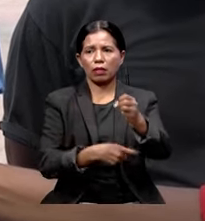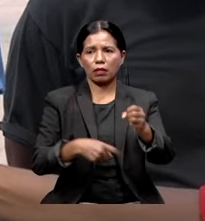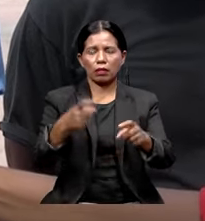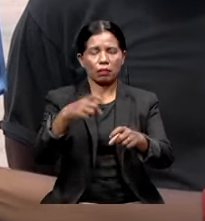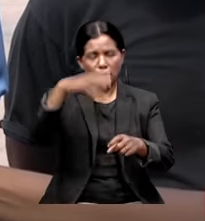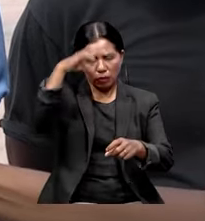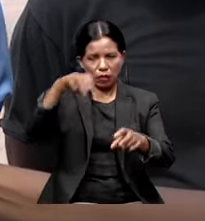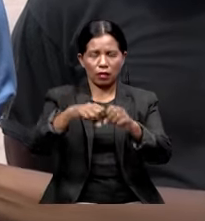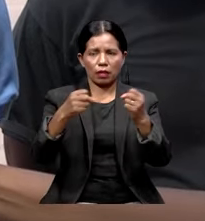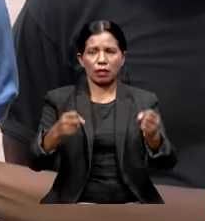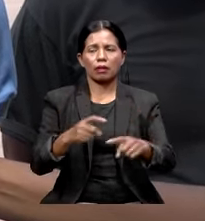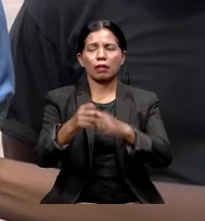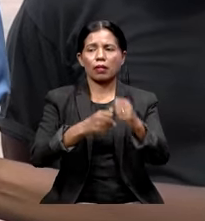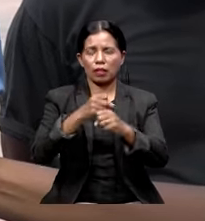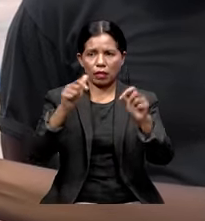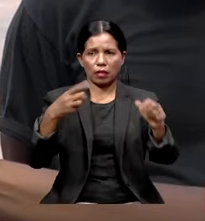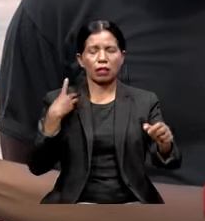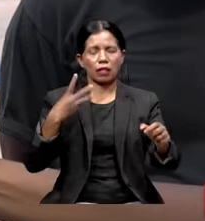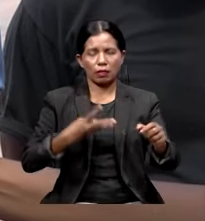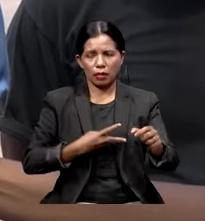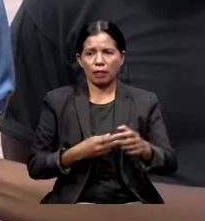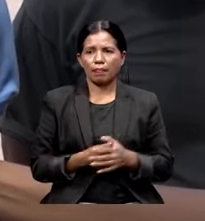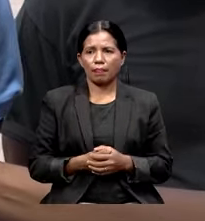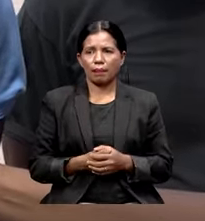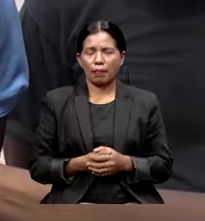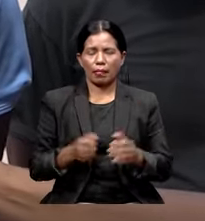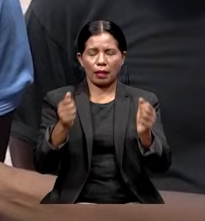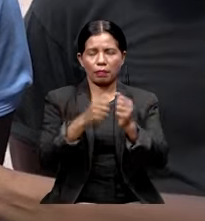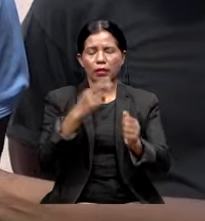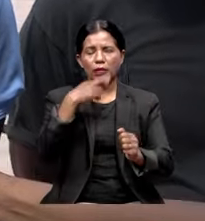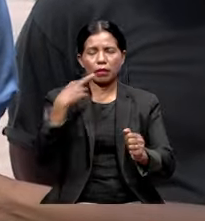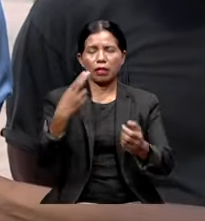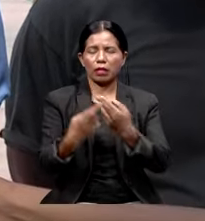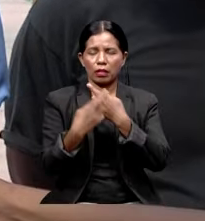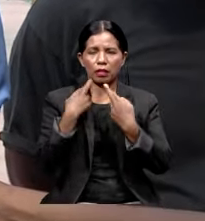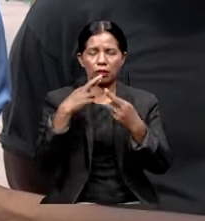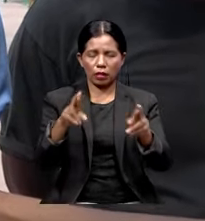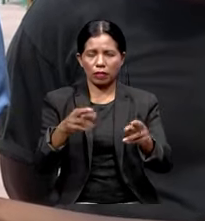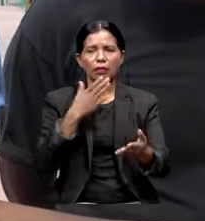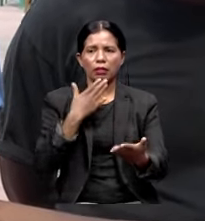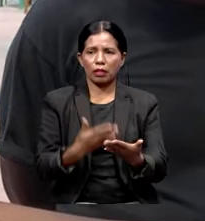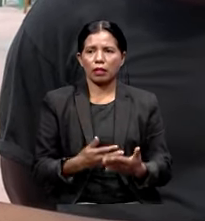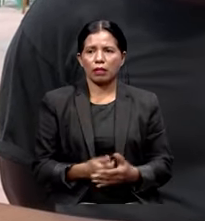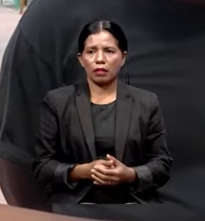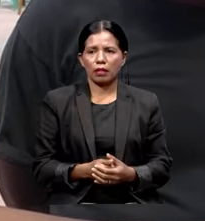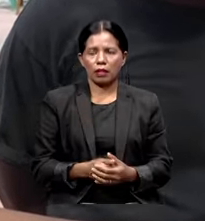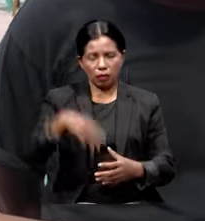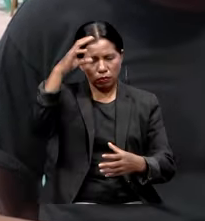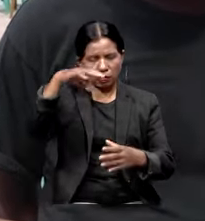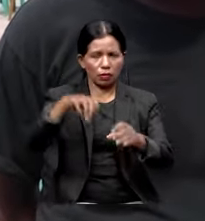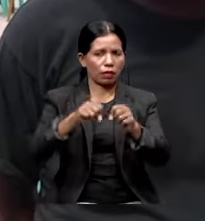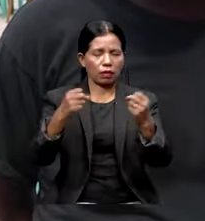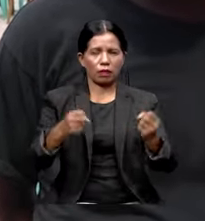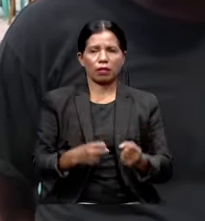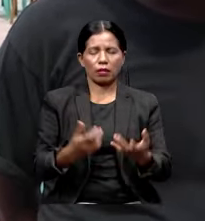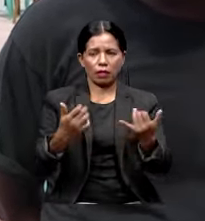straga. Mai be tinang ida ne ami nehare ho resultaru diak i udang mosla straga. Ida